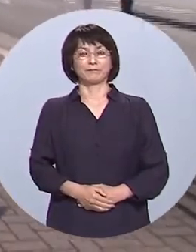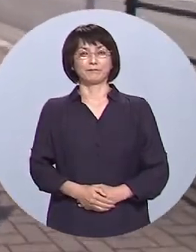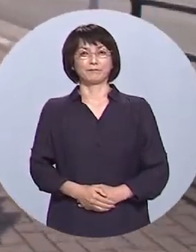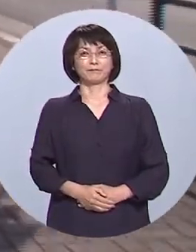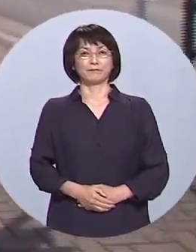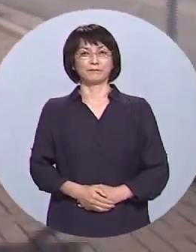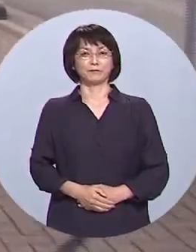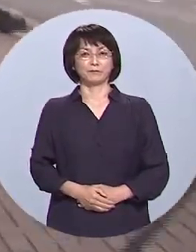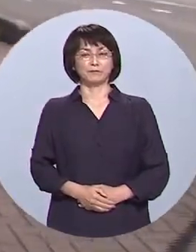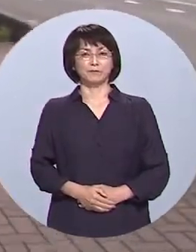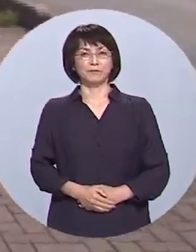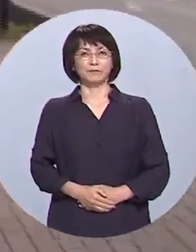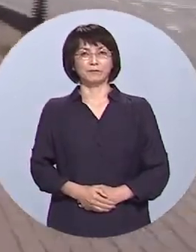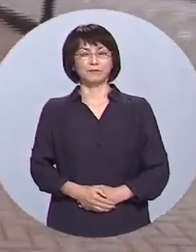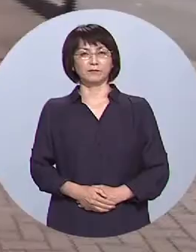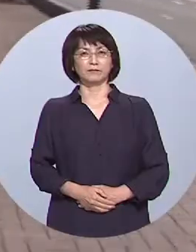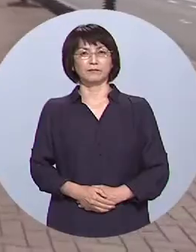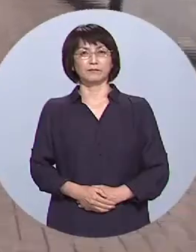あれ、